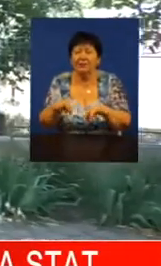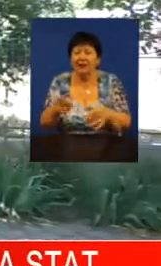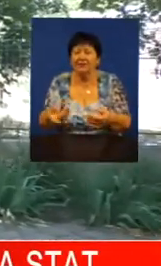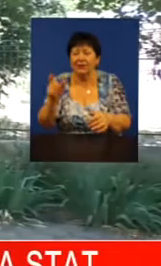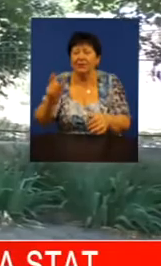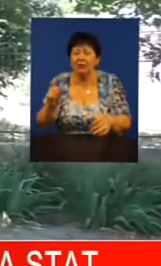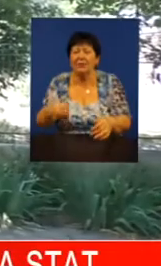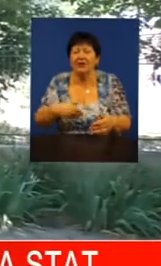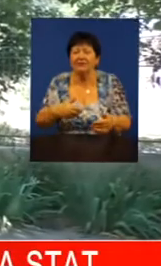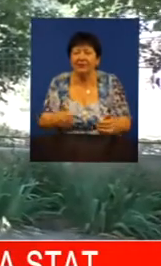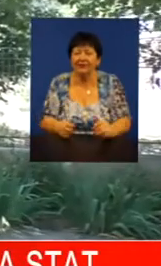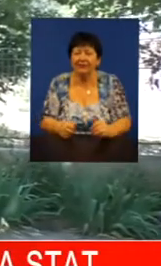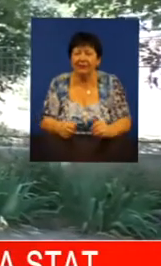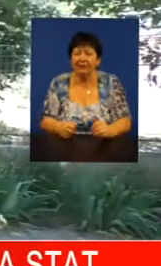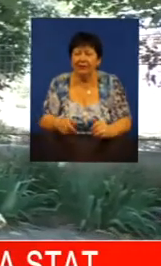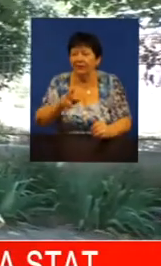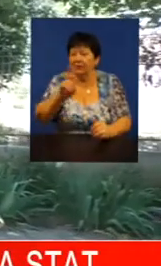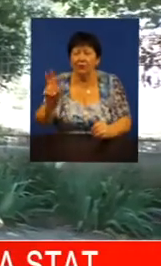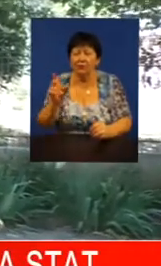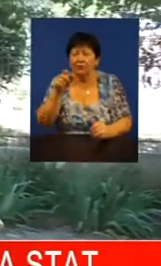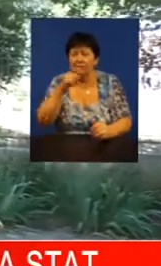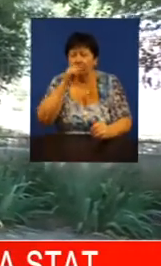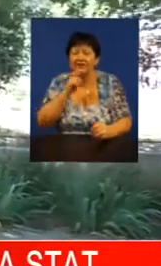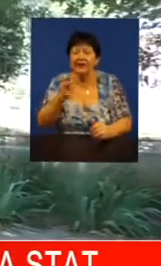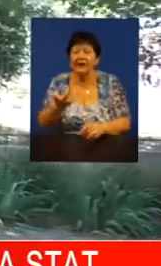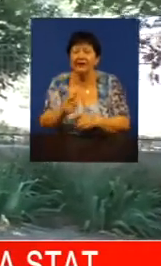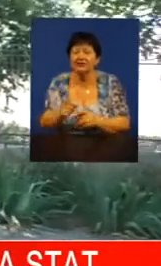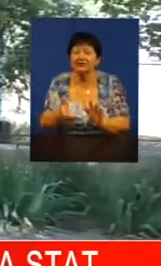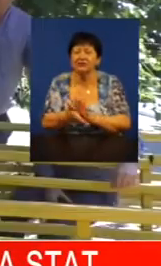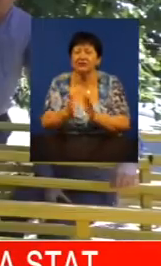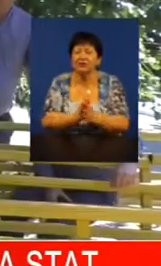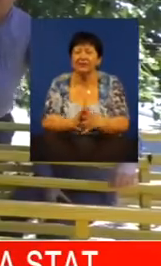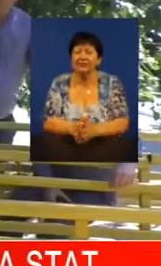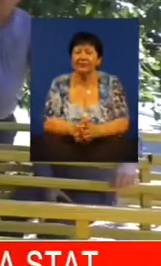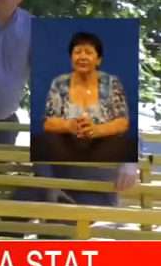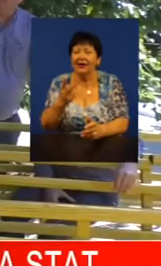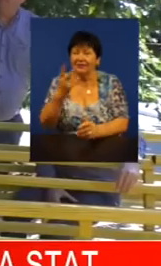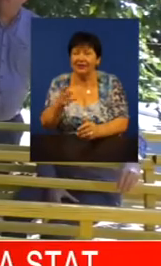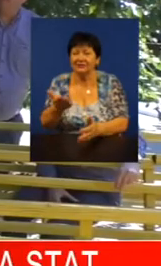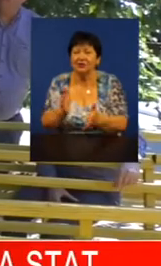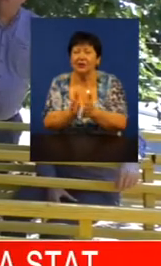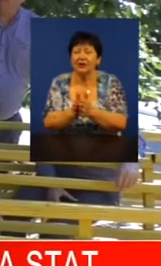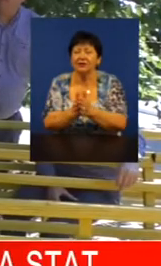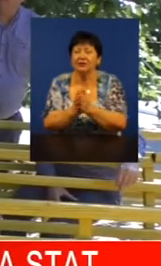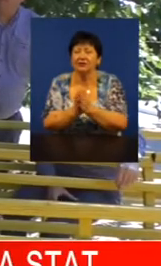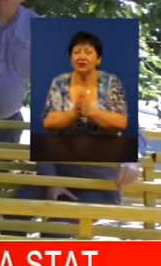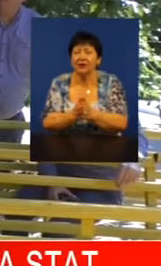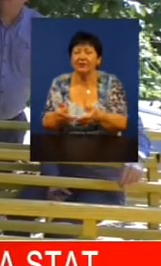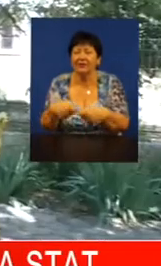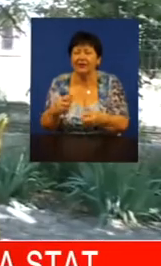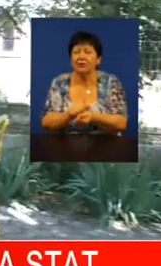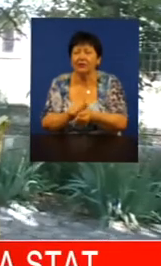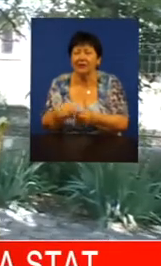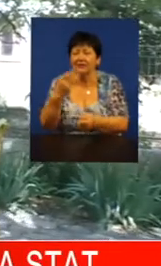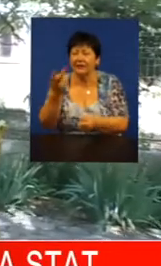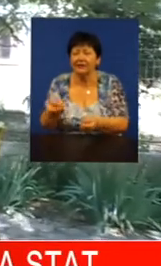flămânzi. Nimeni nu înțelege lucrurile astea. Oamenii n-au ce supraviețuie. Dacă vedeți, noi șerim o hârtie să îndeie, că noi să arătăm la